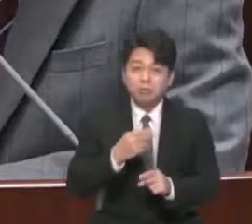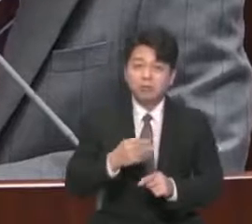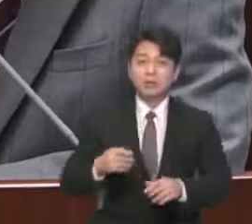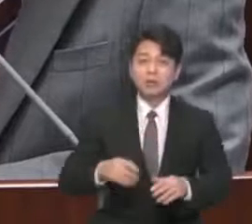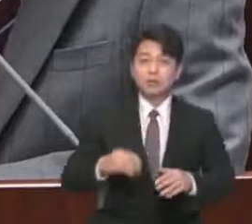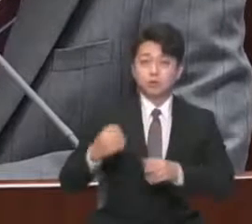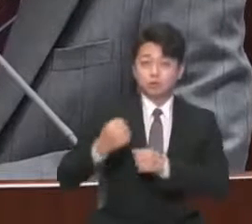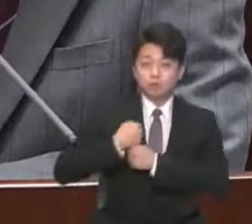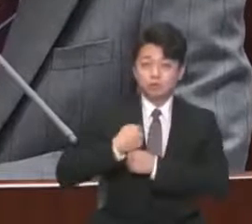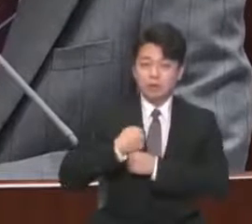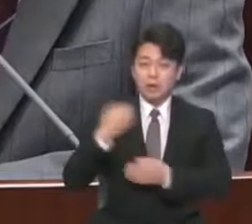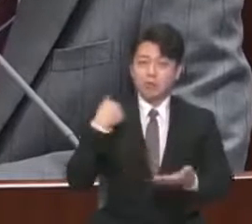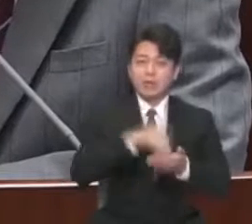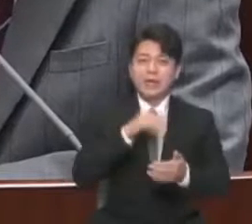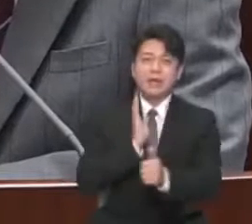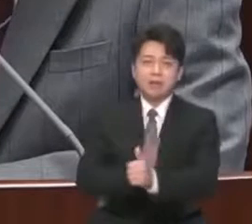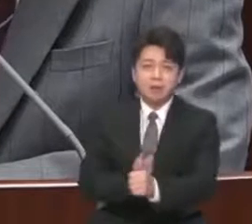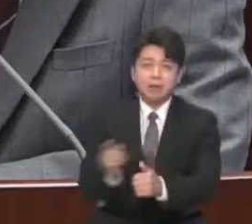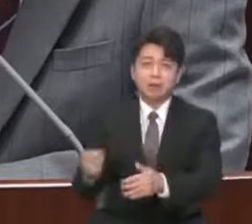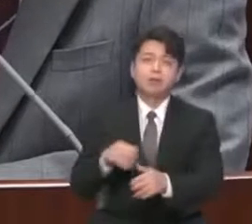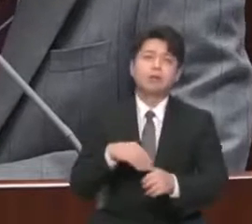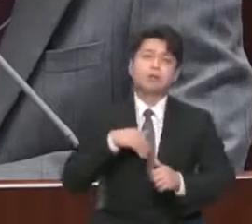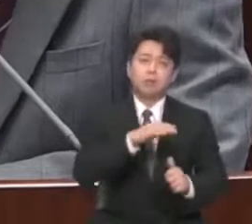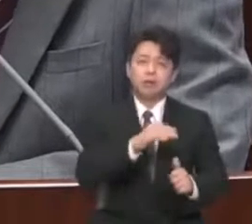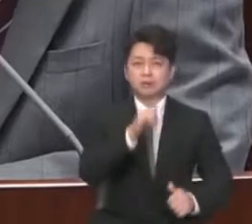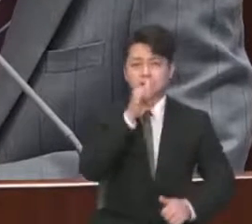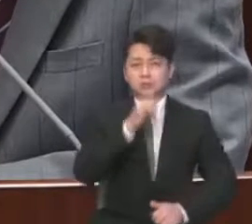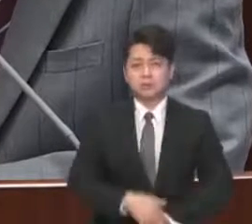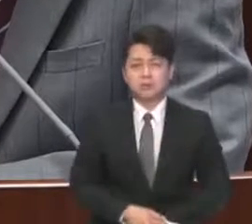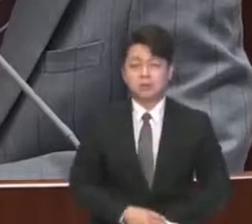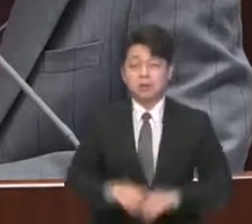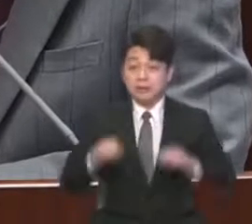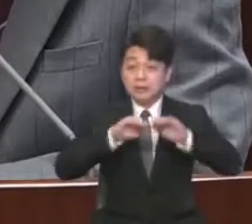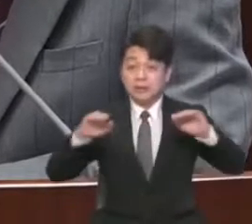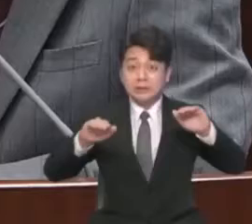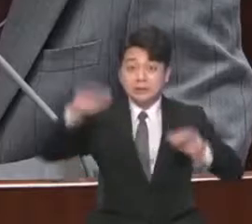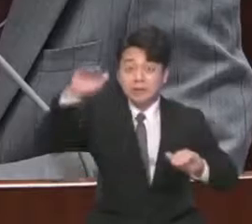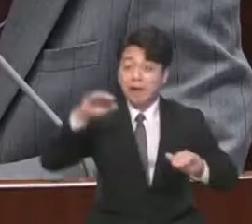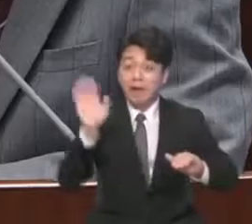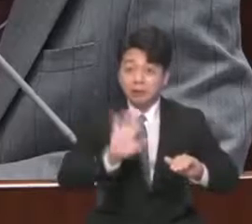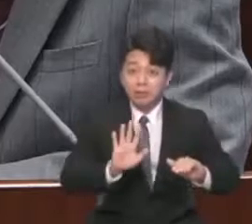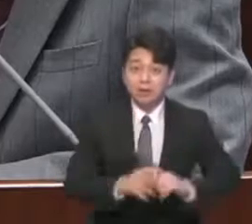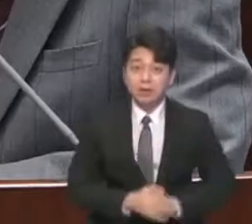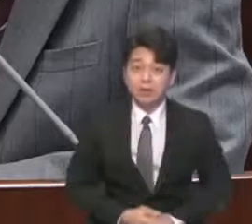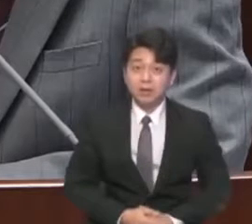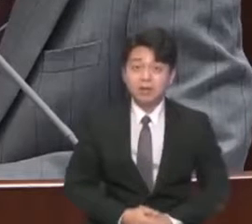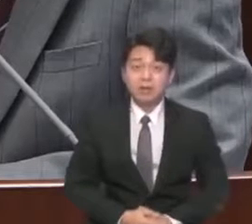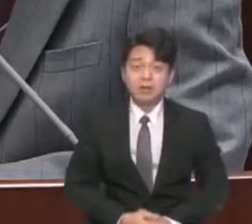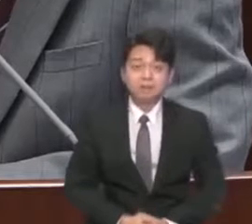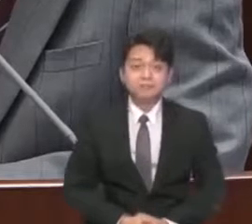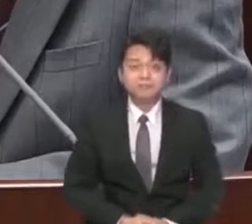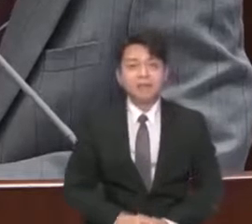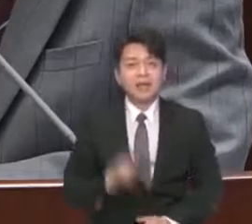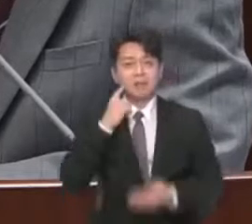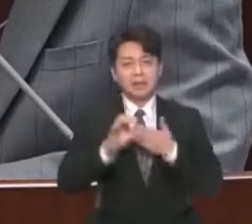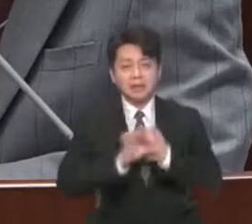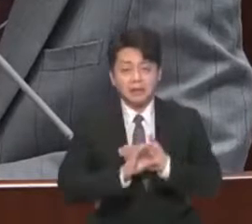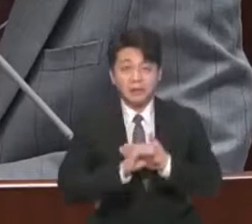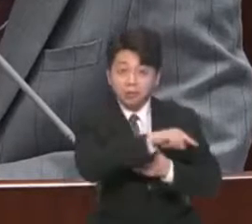된 겁니다. 만일에 그건 그런 차별 아닙니까? 불이익 아닙니까 이게? 만일에 그런 사례가 있었다라고 가정을